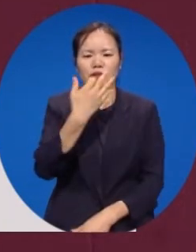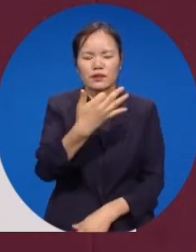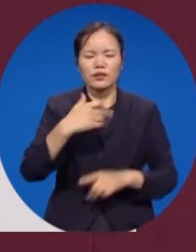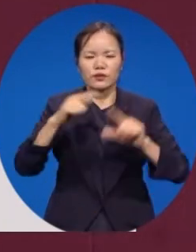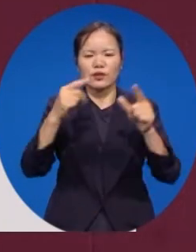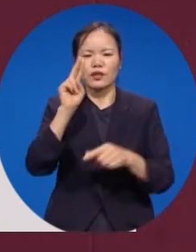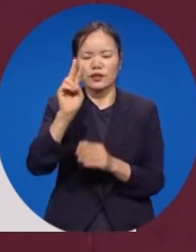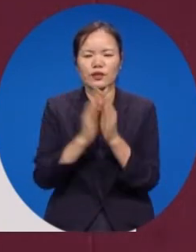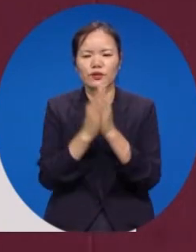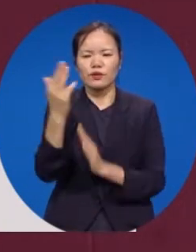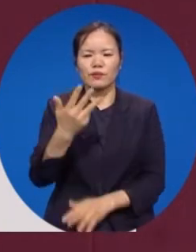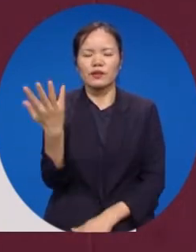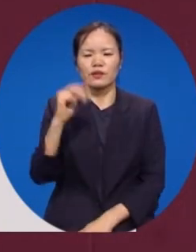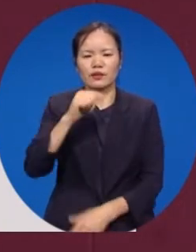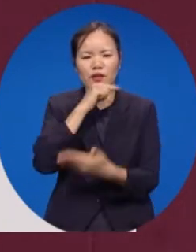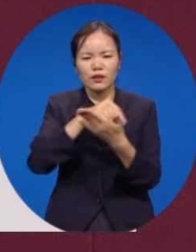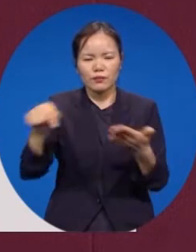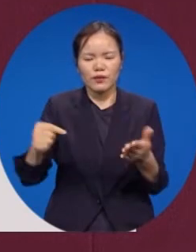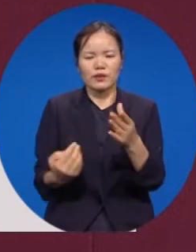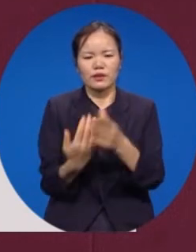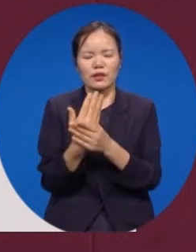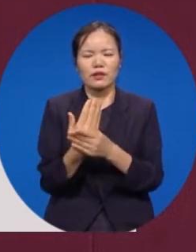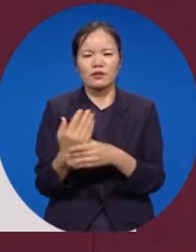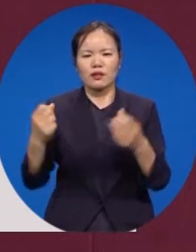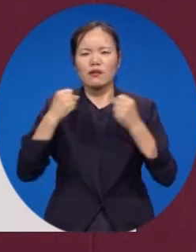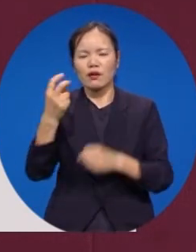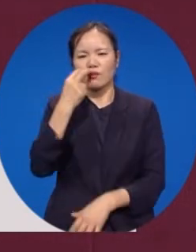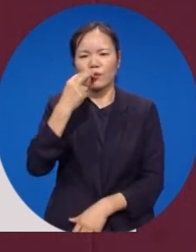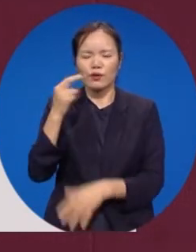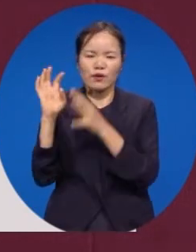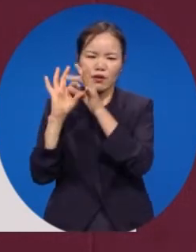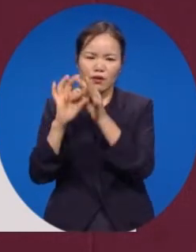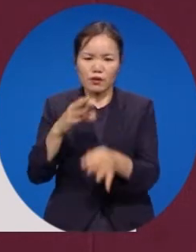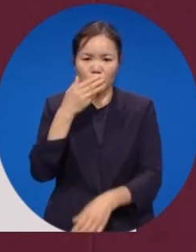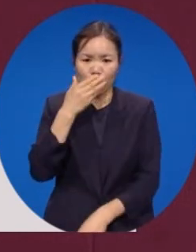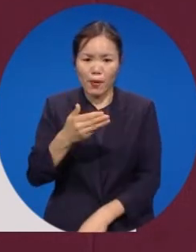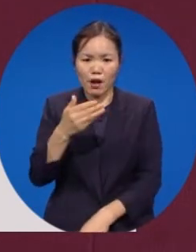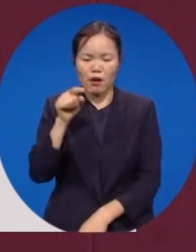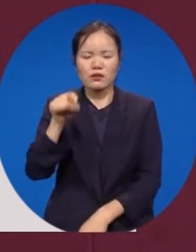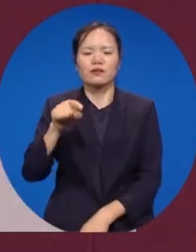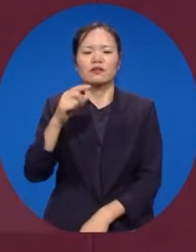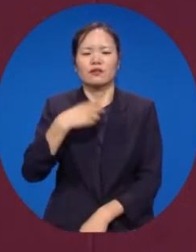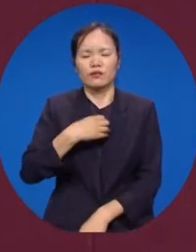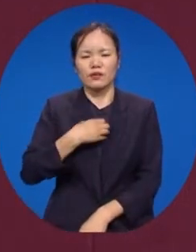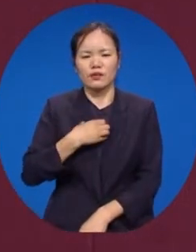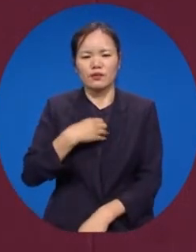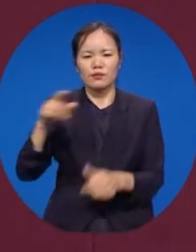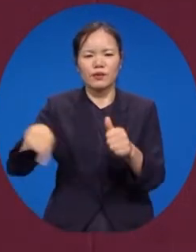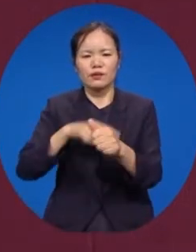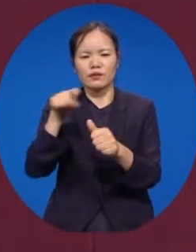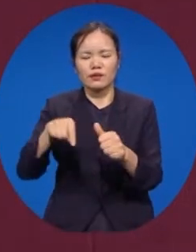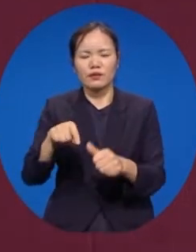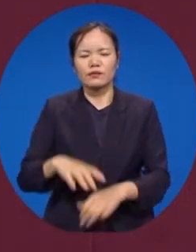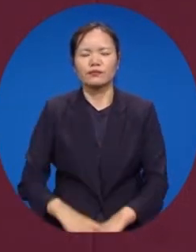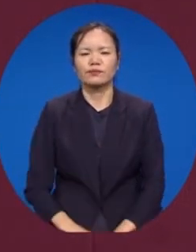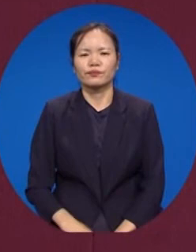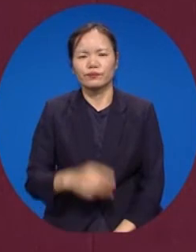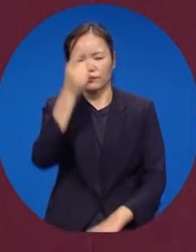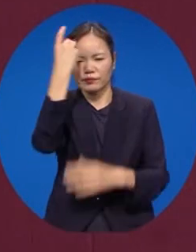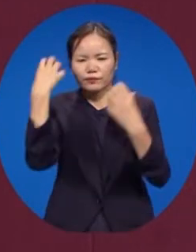원의 적자를 냈습니다. 건강보험의 지속 가능성은 위기에 처해 있습니다.